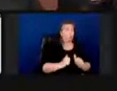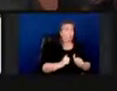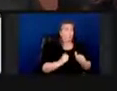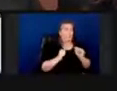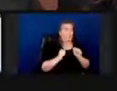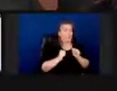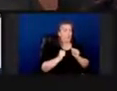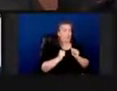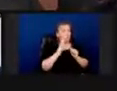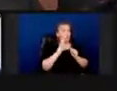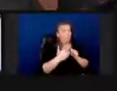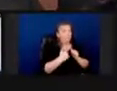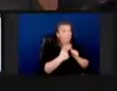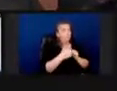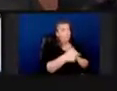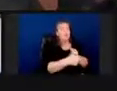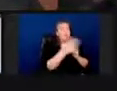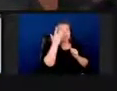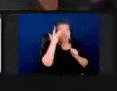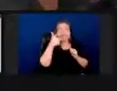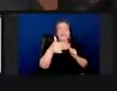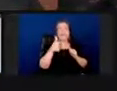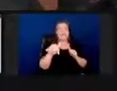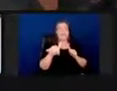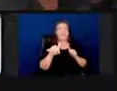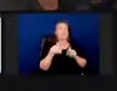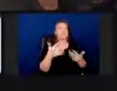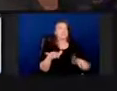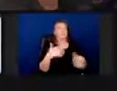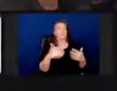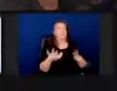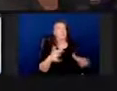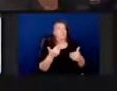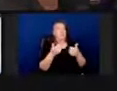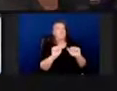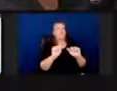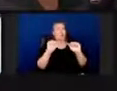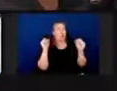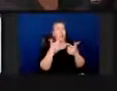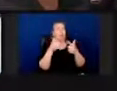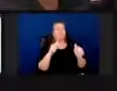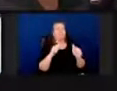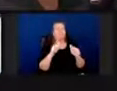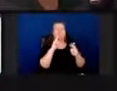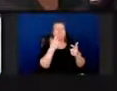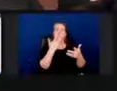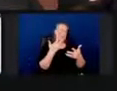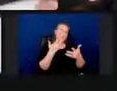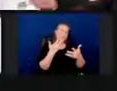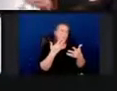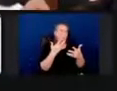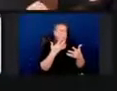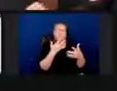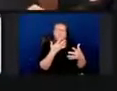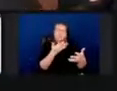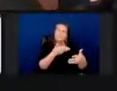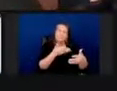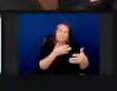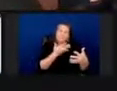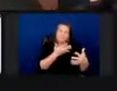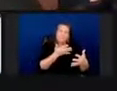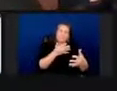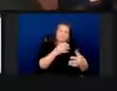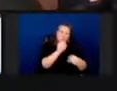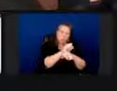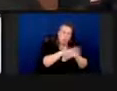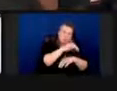za sumaku. Hii ni jitihada ambayo itakuwa ya kila mmoja wetu. Kwa hivyo tutakuwa